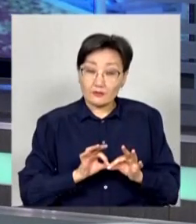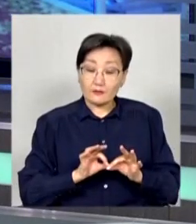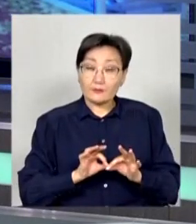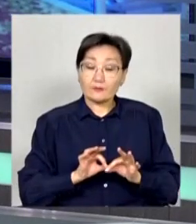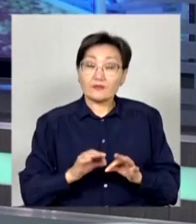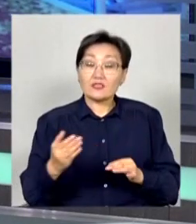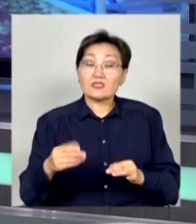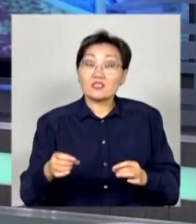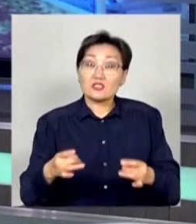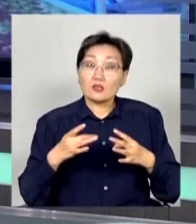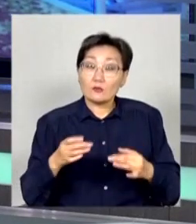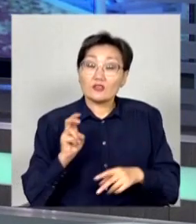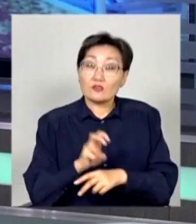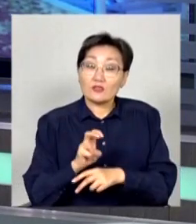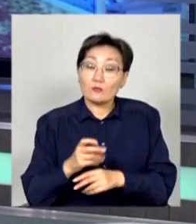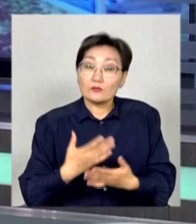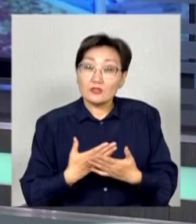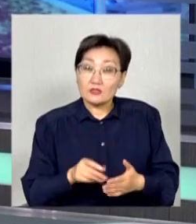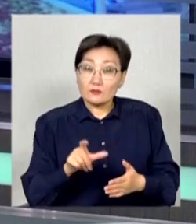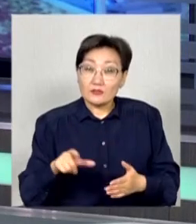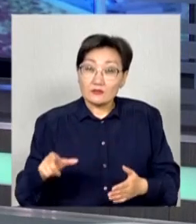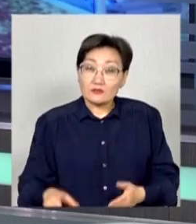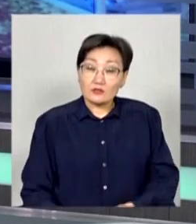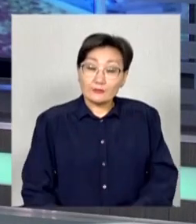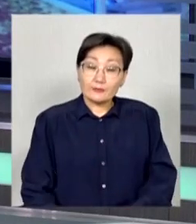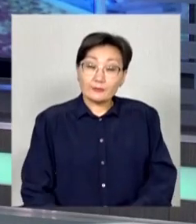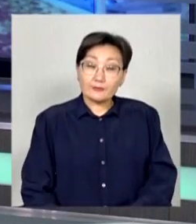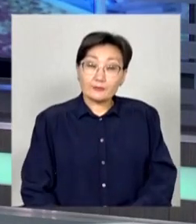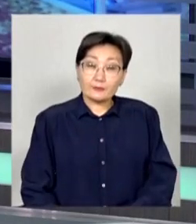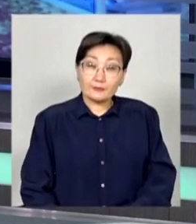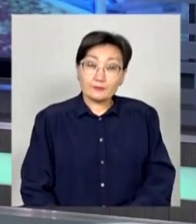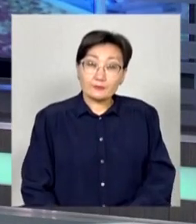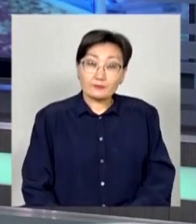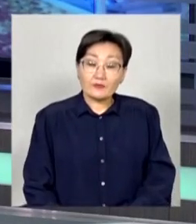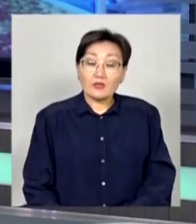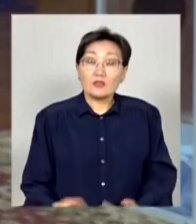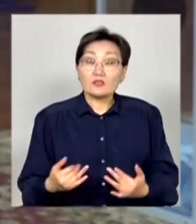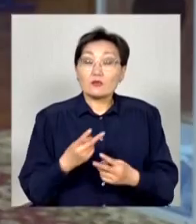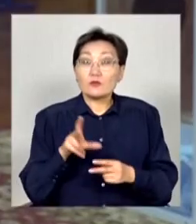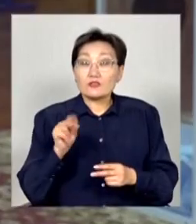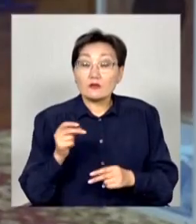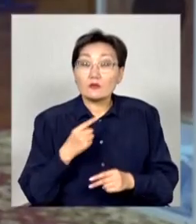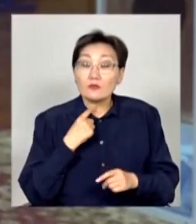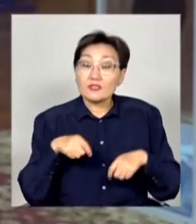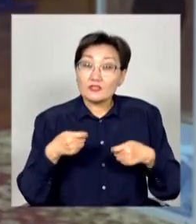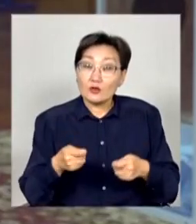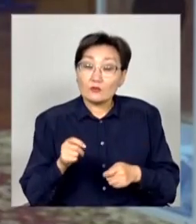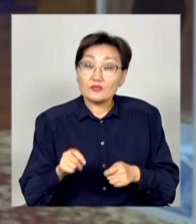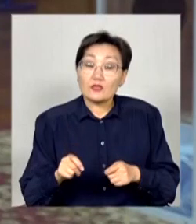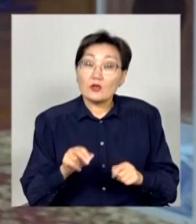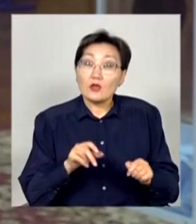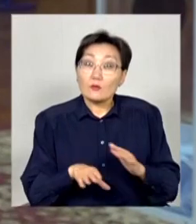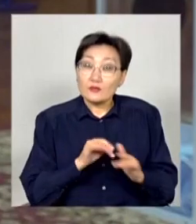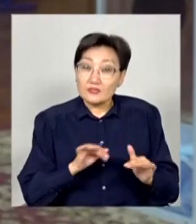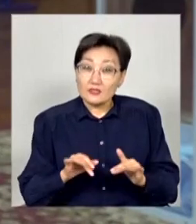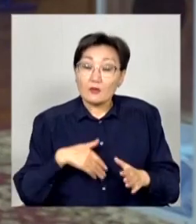Дина, расскажи, какую явку демонстрируют избиратели? Диас, судя по количеству голосующих, избирательный процесс проходит